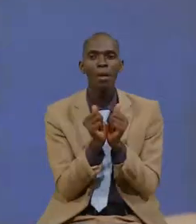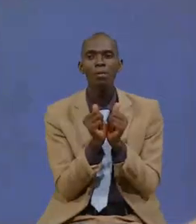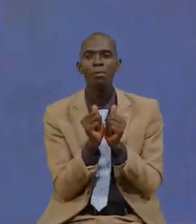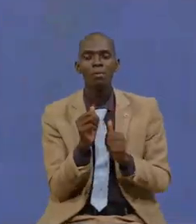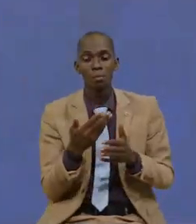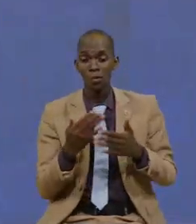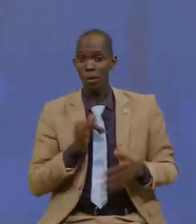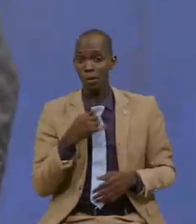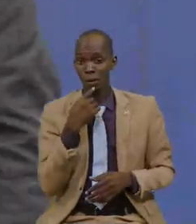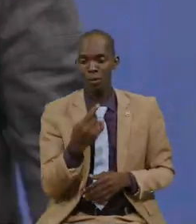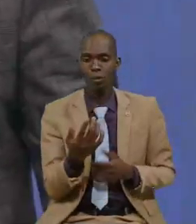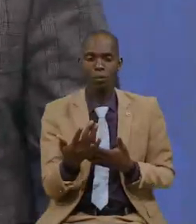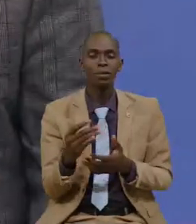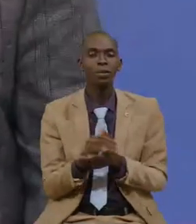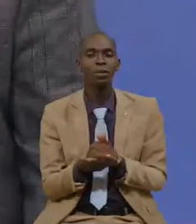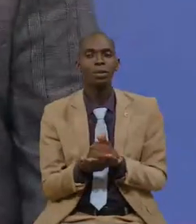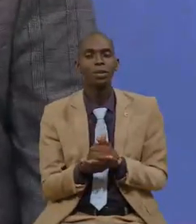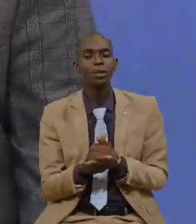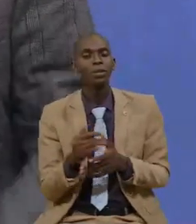liés. Avant de vous le dire,